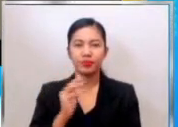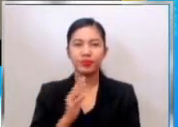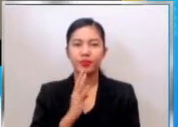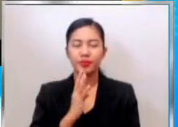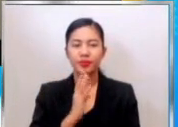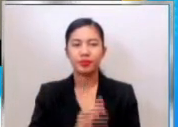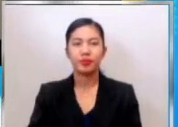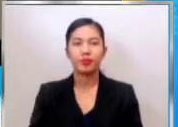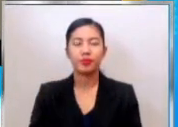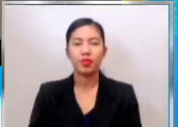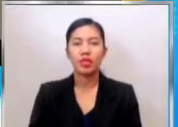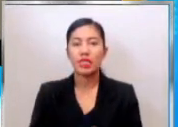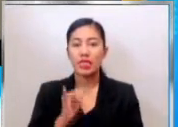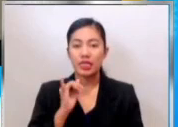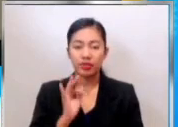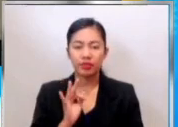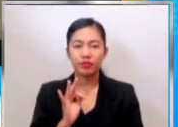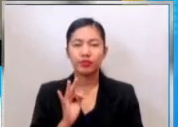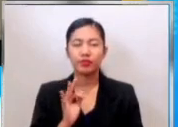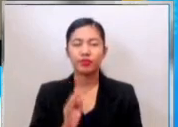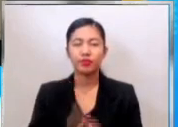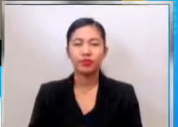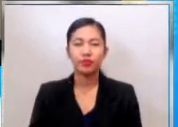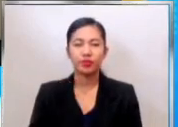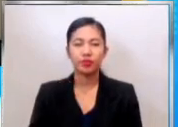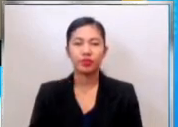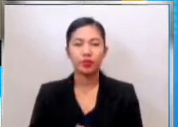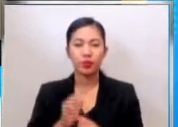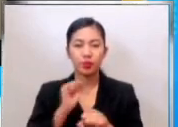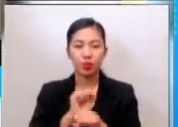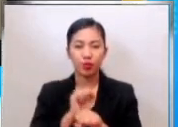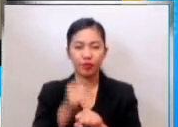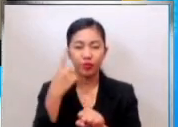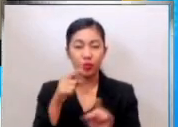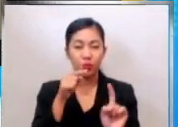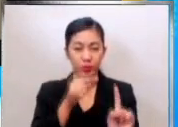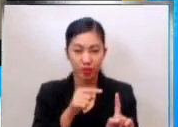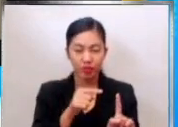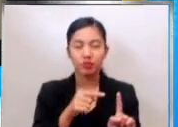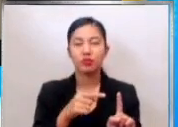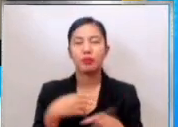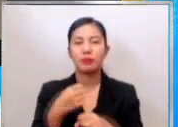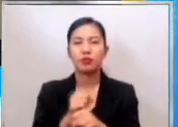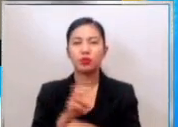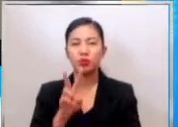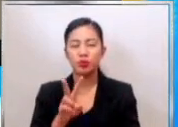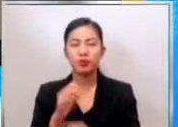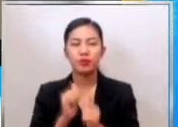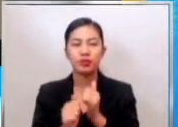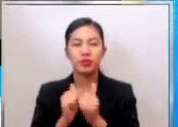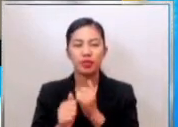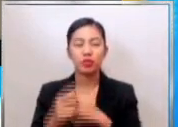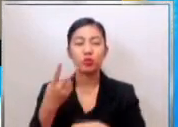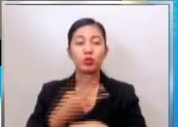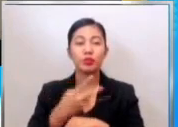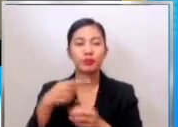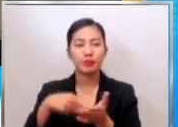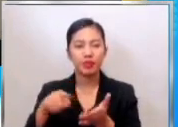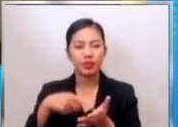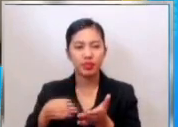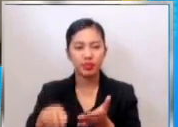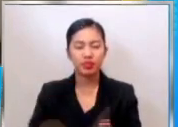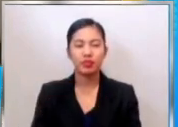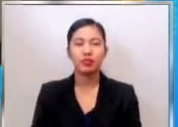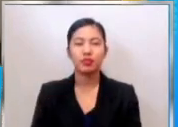Kung yung trabaho para sa isa ay ginawang dalawa, kaya duble-duble ang bayaran ng ating mga